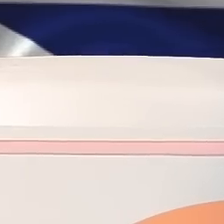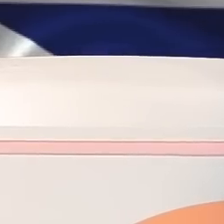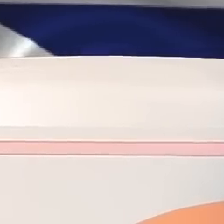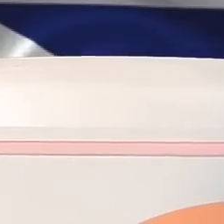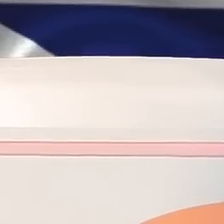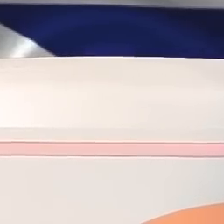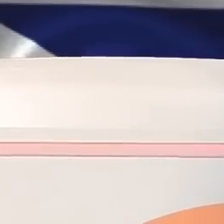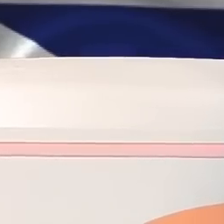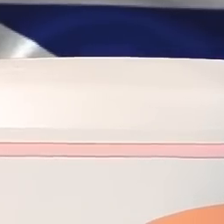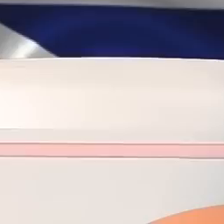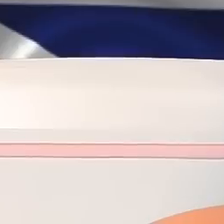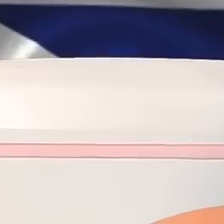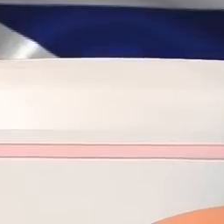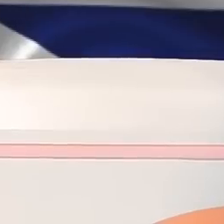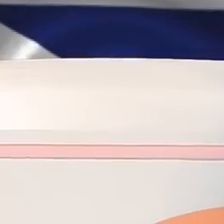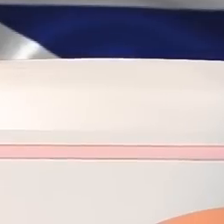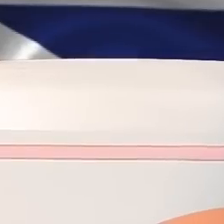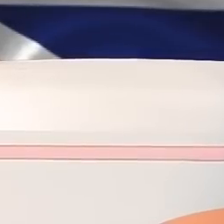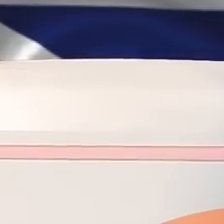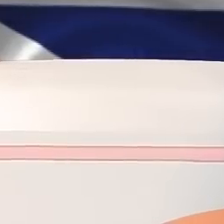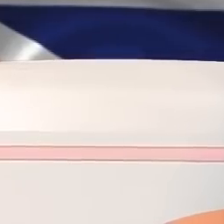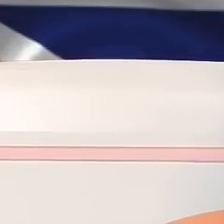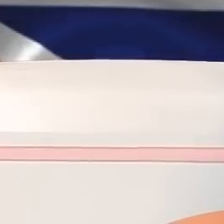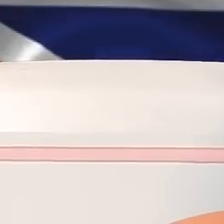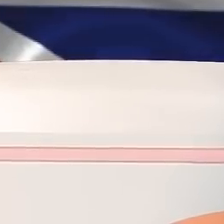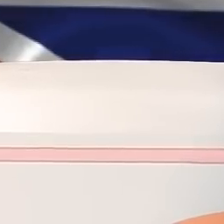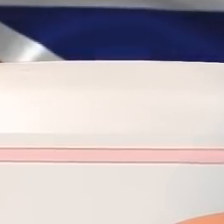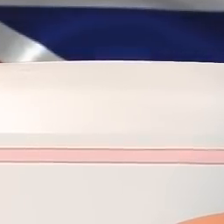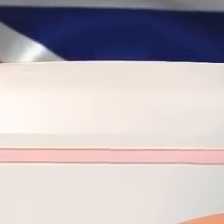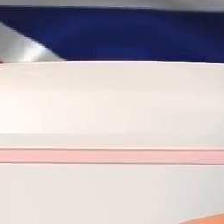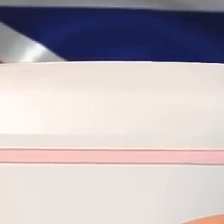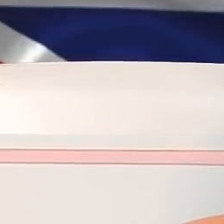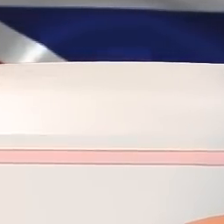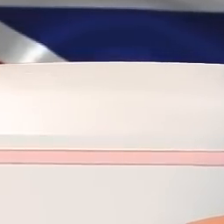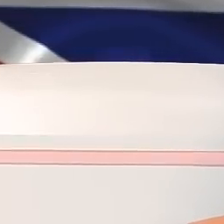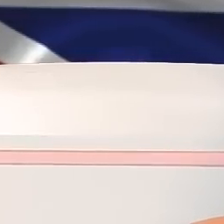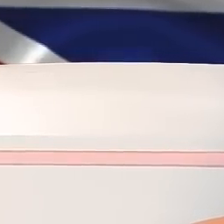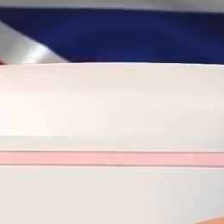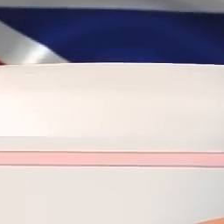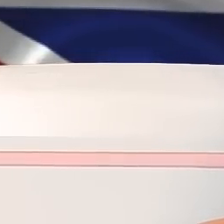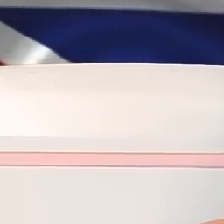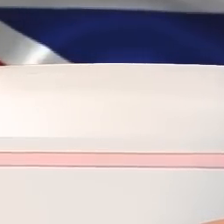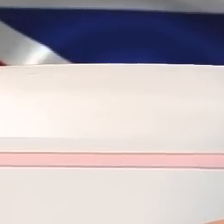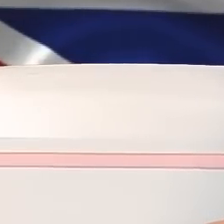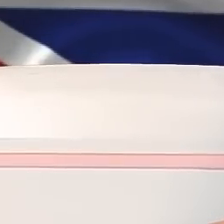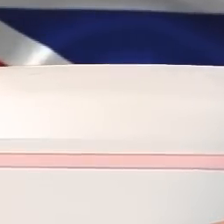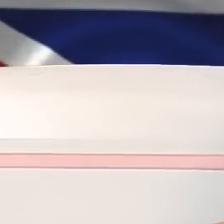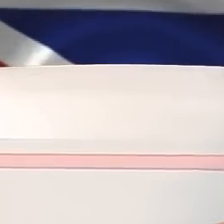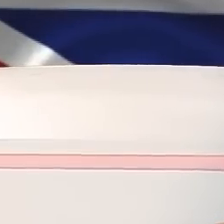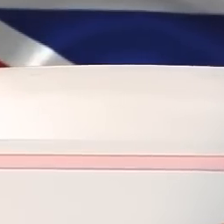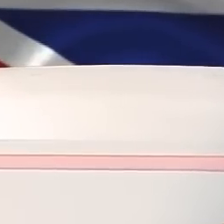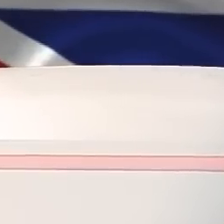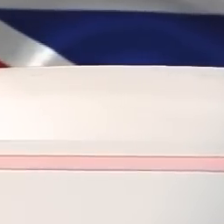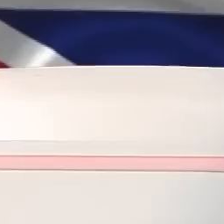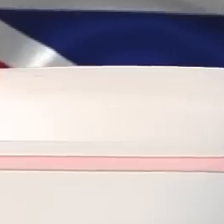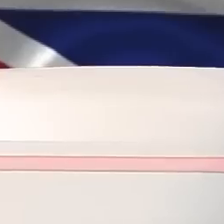Casa regală a Marii Britanii se pregătește pentru prima încoronare în peste 70 de ani. Palatul Buckingham a prezentat invitațiile la încoronarea regelui